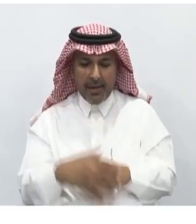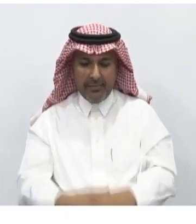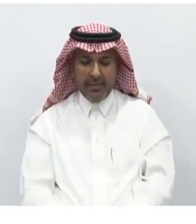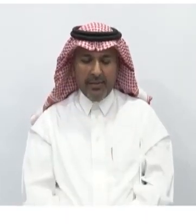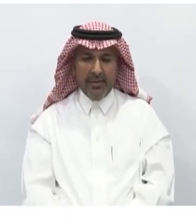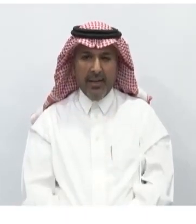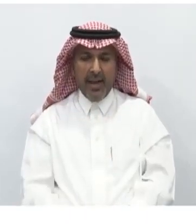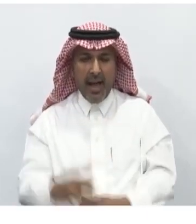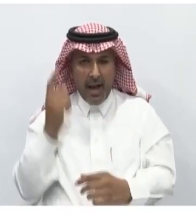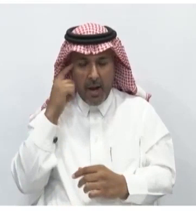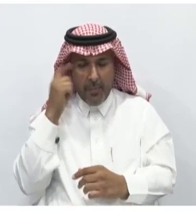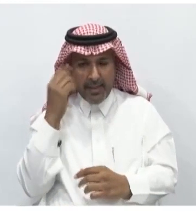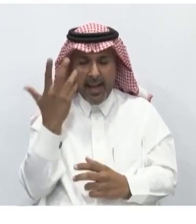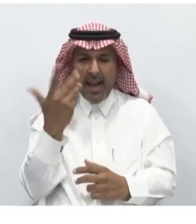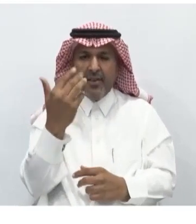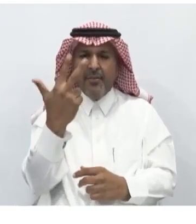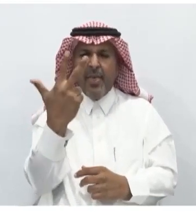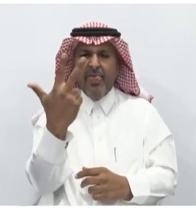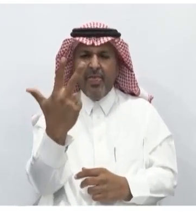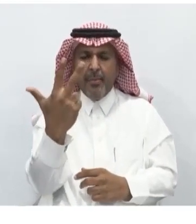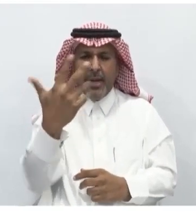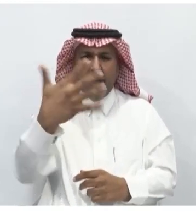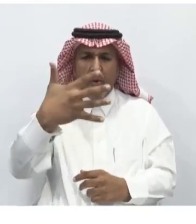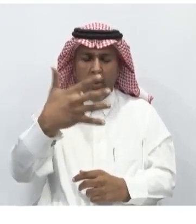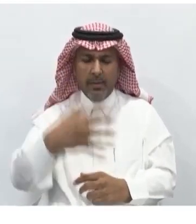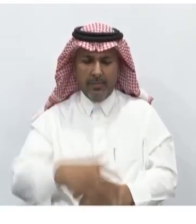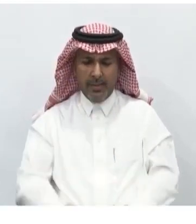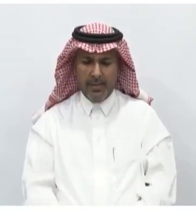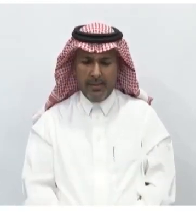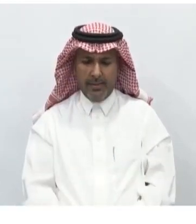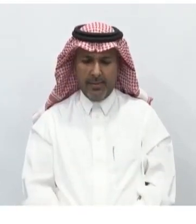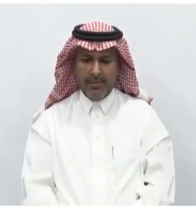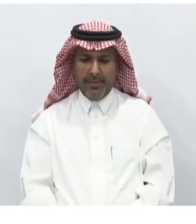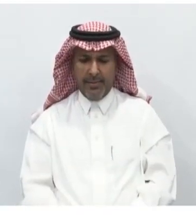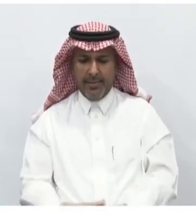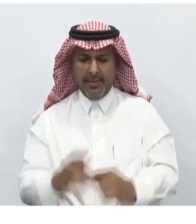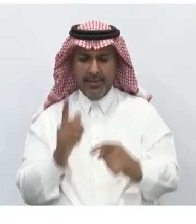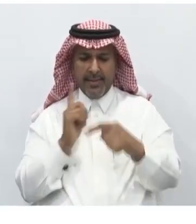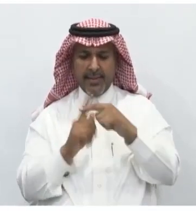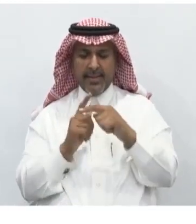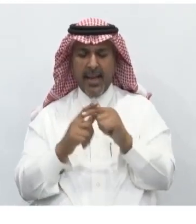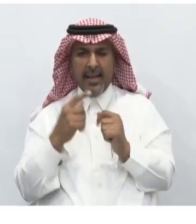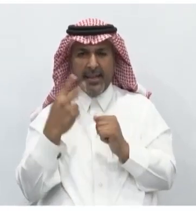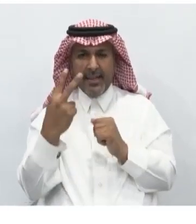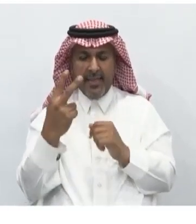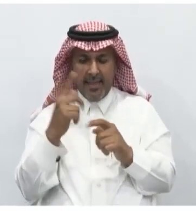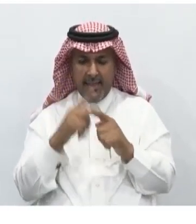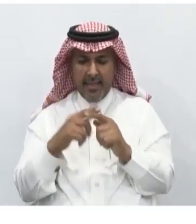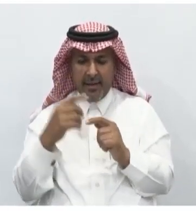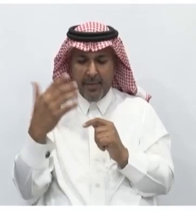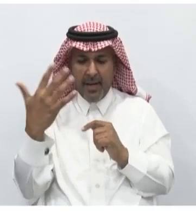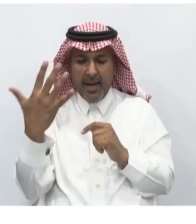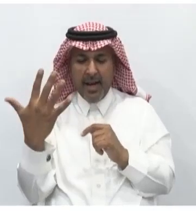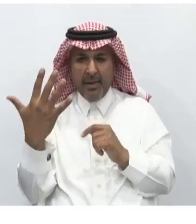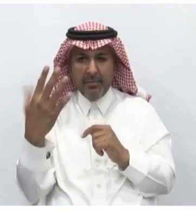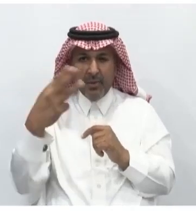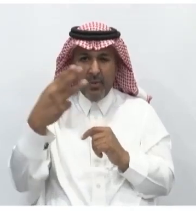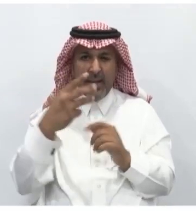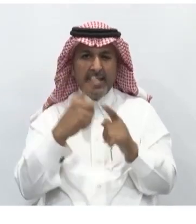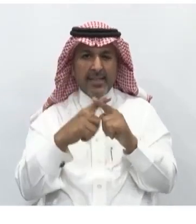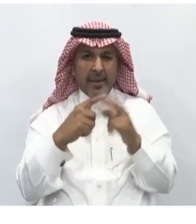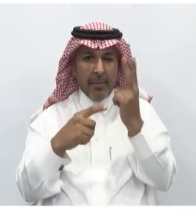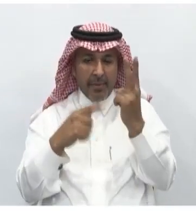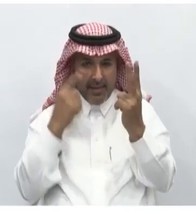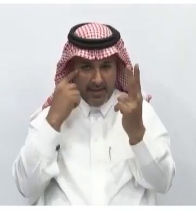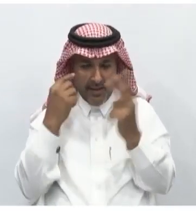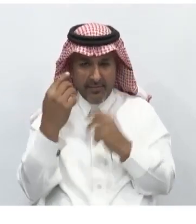الكوبالت. الكوبالت 58. الكلور 35. هنا لدي اثنان. إذا اثنان